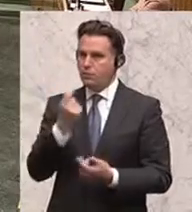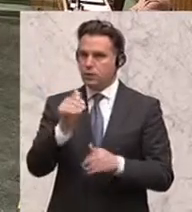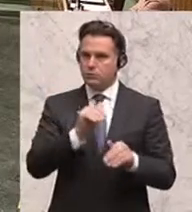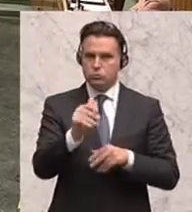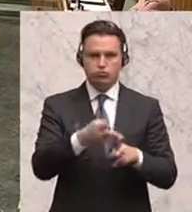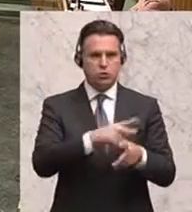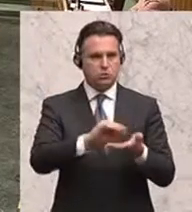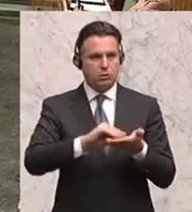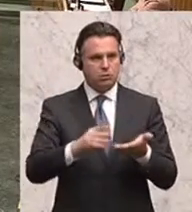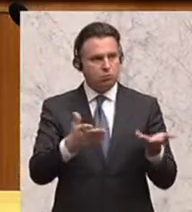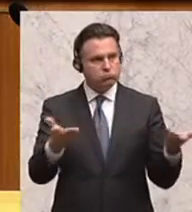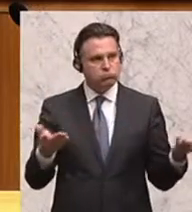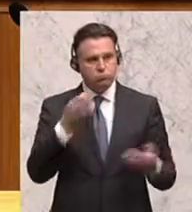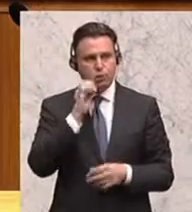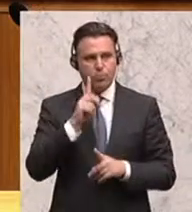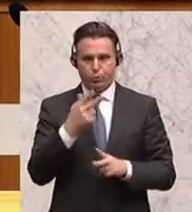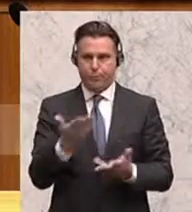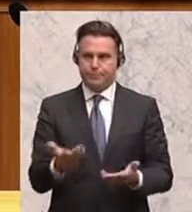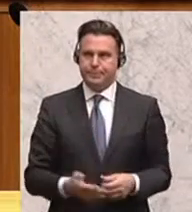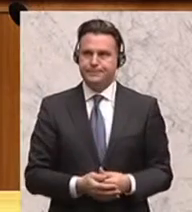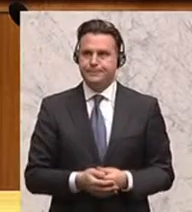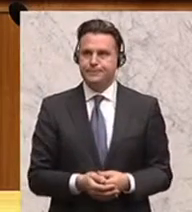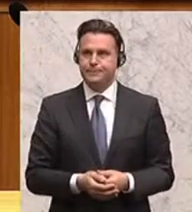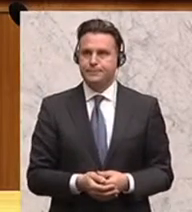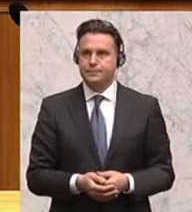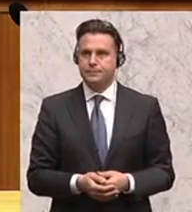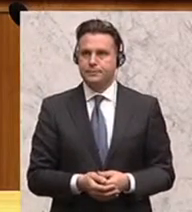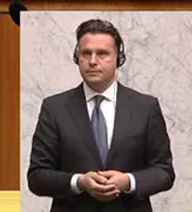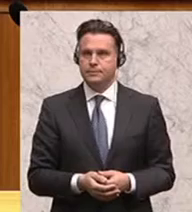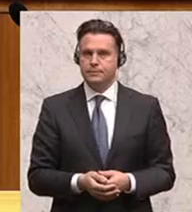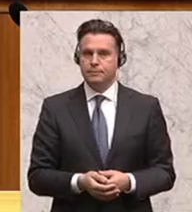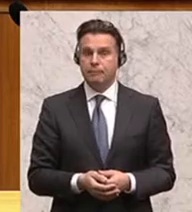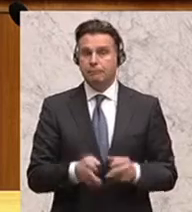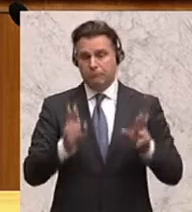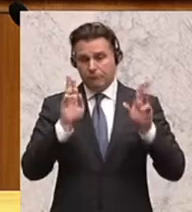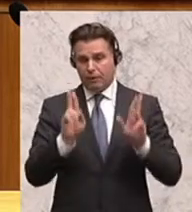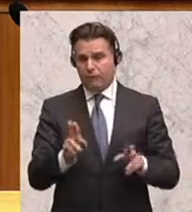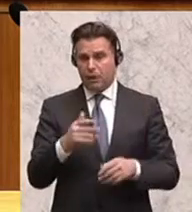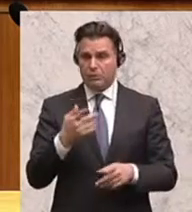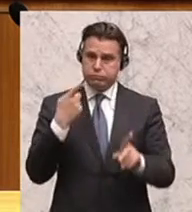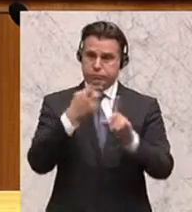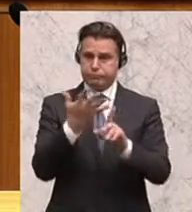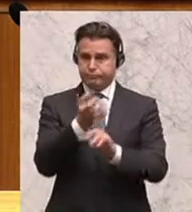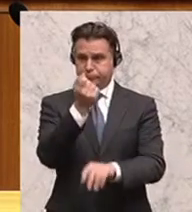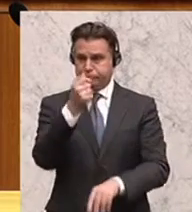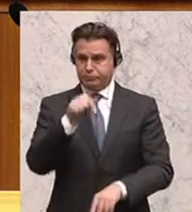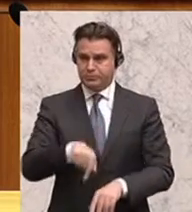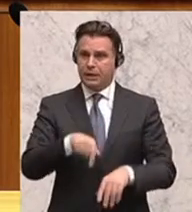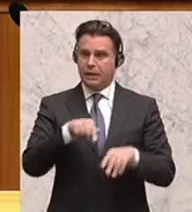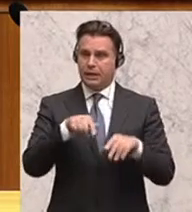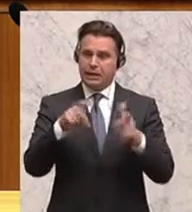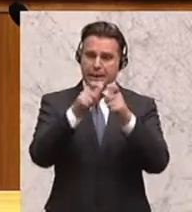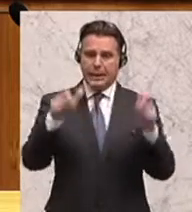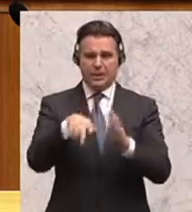staatssekretär meine sehr geehrten damen und herren wenn wir das erreichen wollen was hier in diesem bundesfinanzrahmengesetz